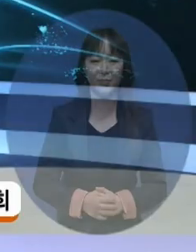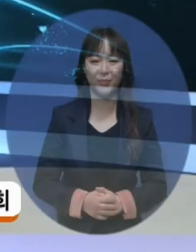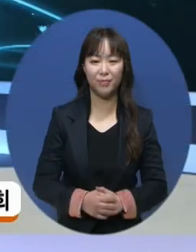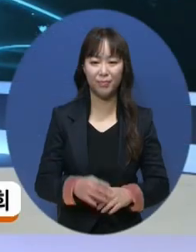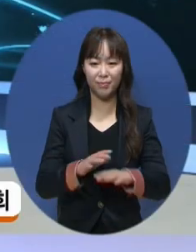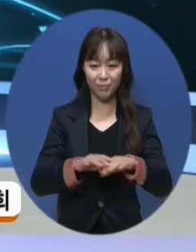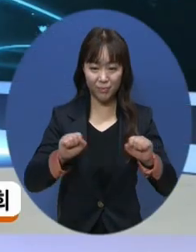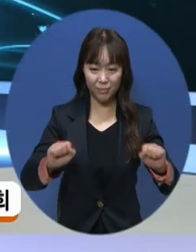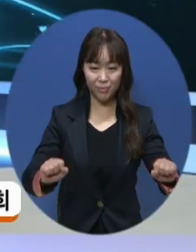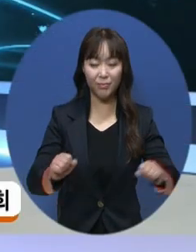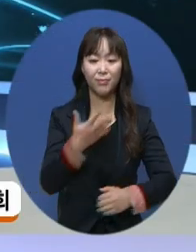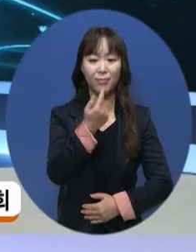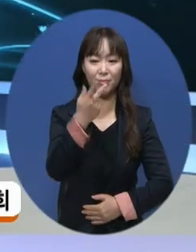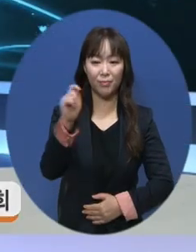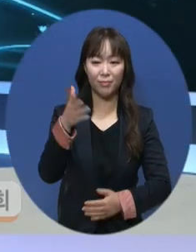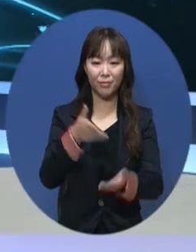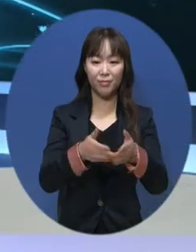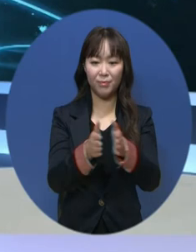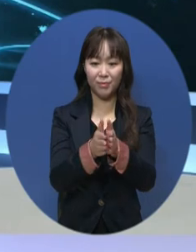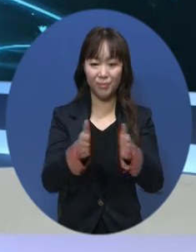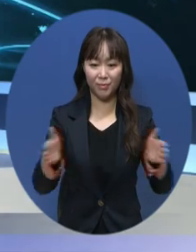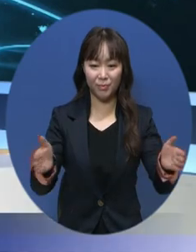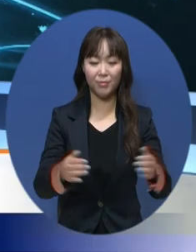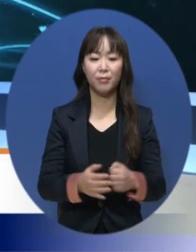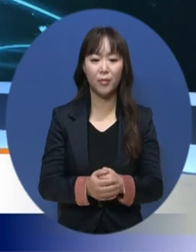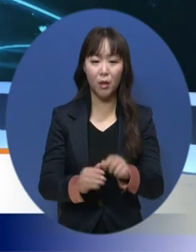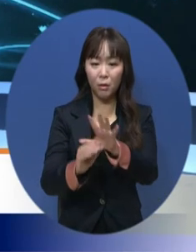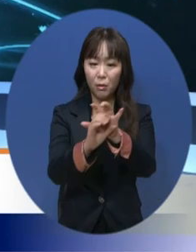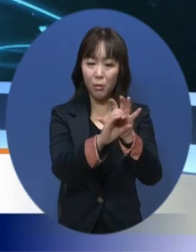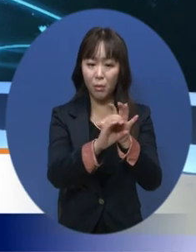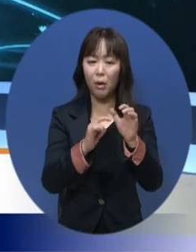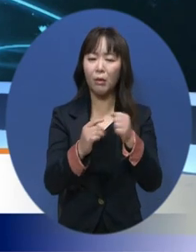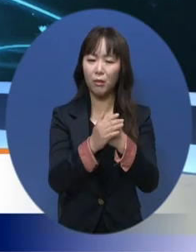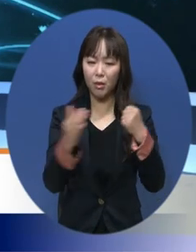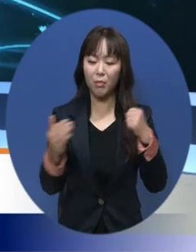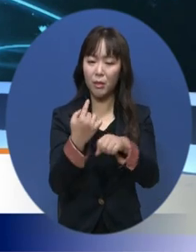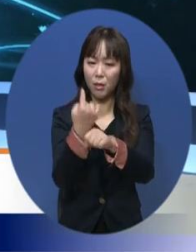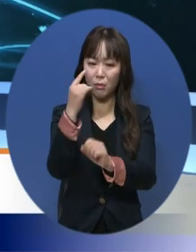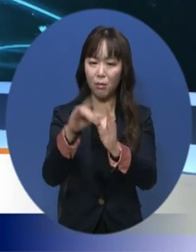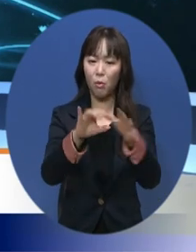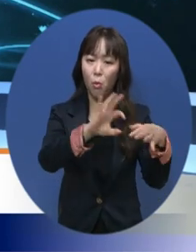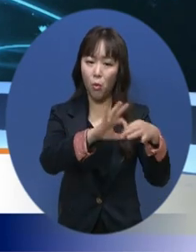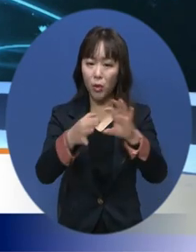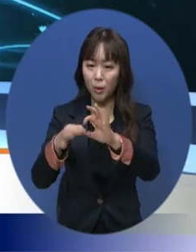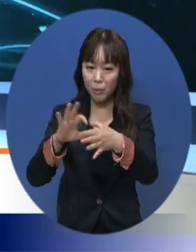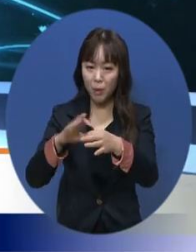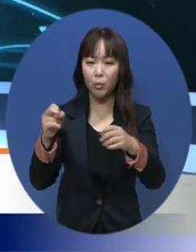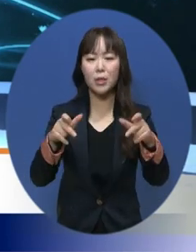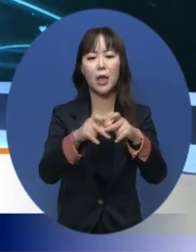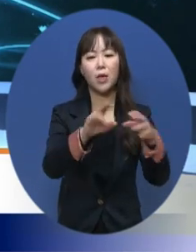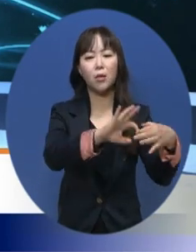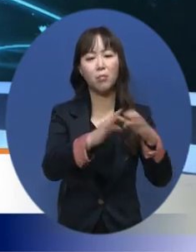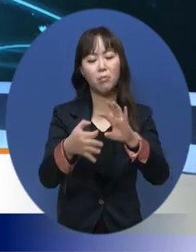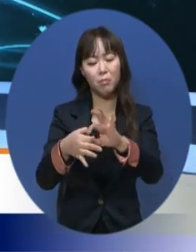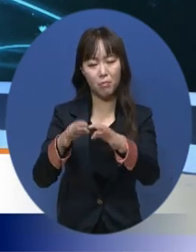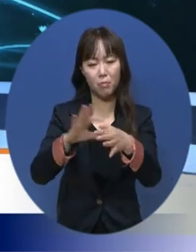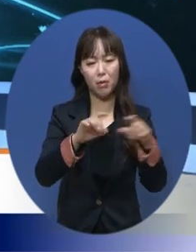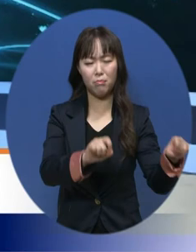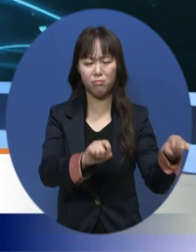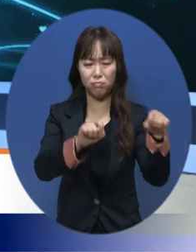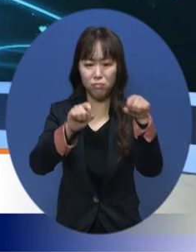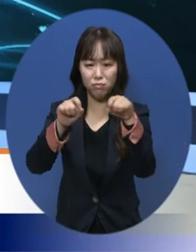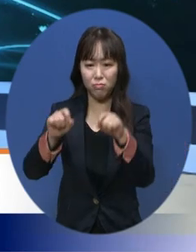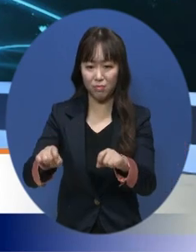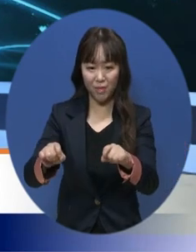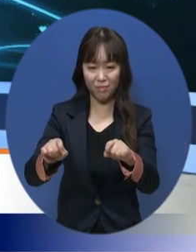시청자 여러분 안녕하십니까? 복지TV 뉴스입니다. 코로나19로 인해 지난해는 올림픽과 패럴림픽이 연기되는 초유의